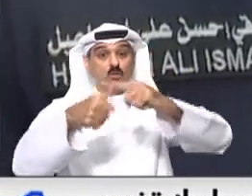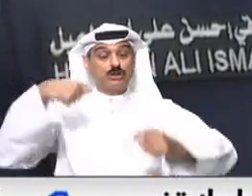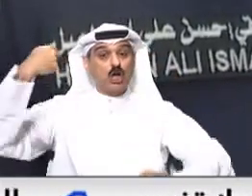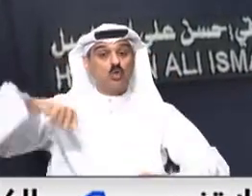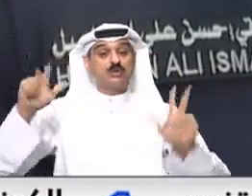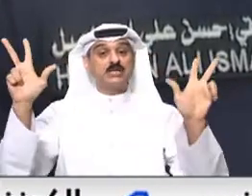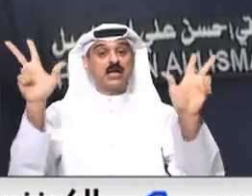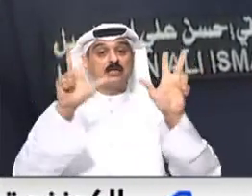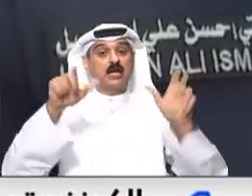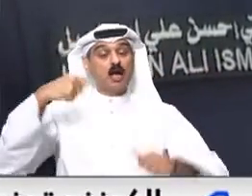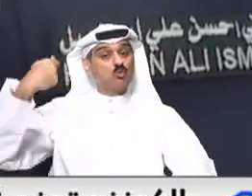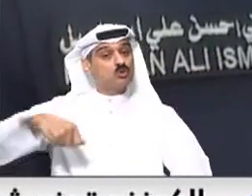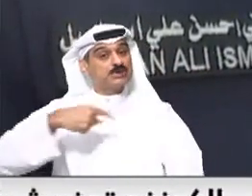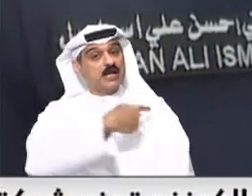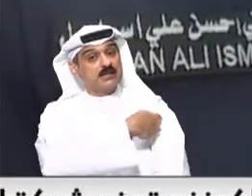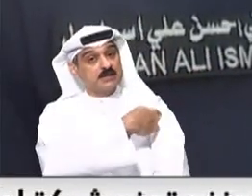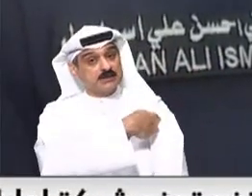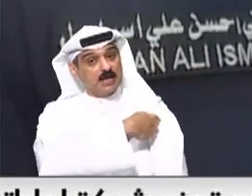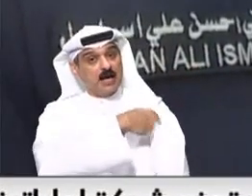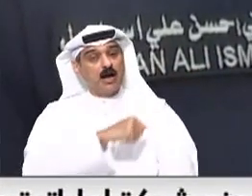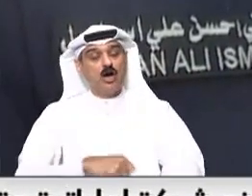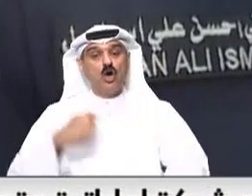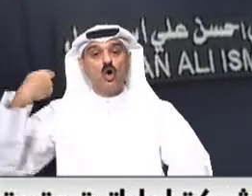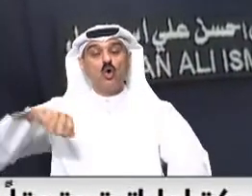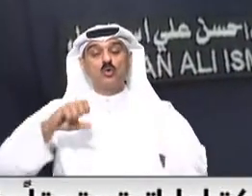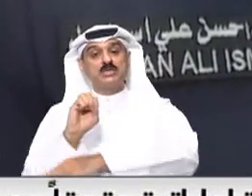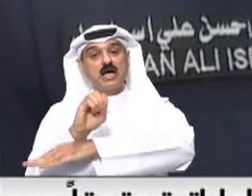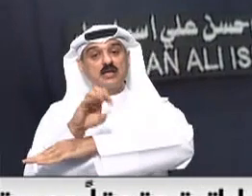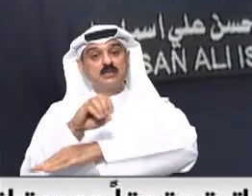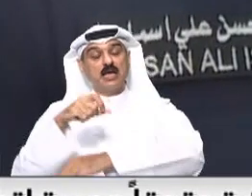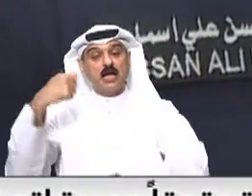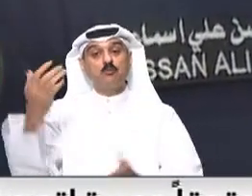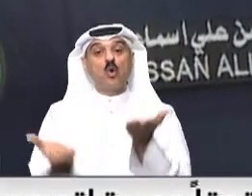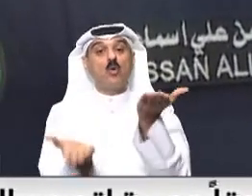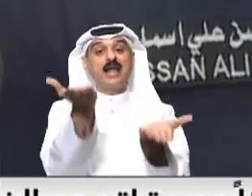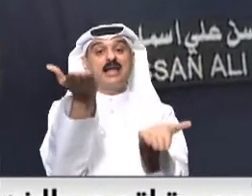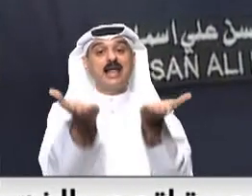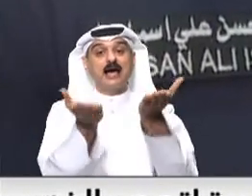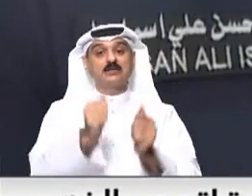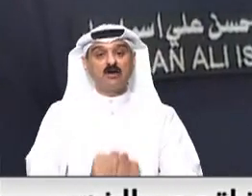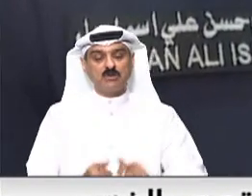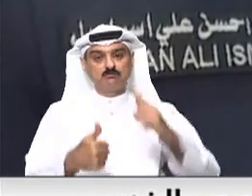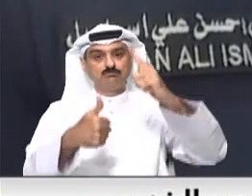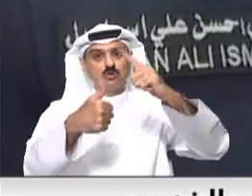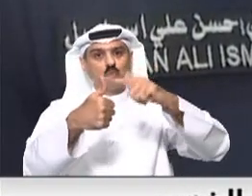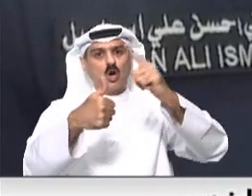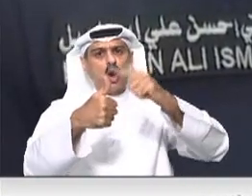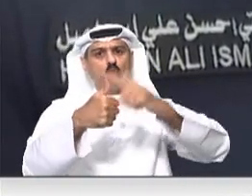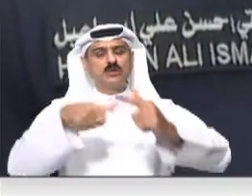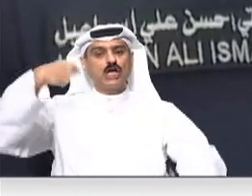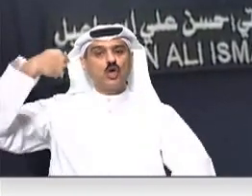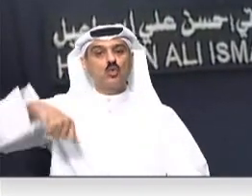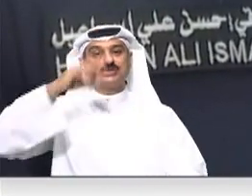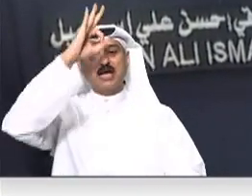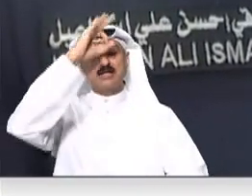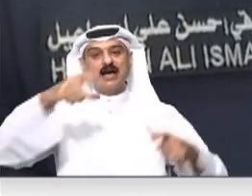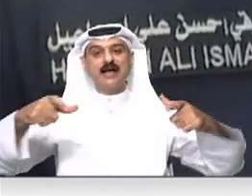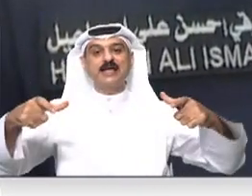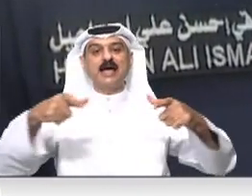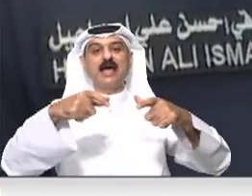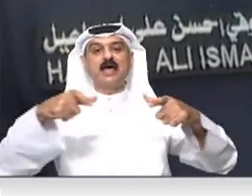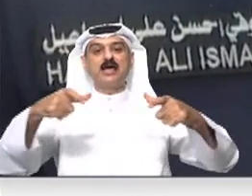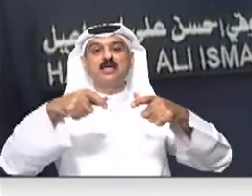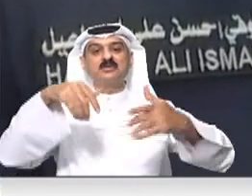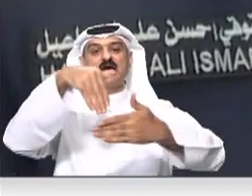وزارة الصحة، وزارة التربية، وزارة العدل، وأخص بالشكر صراحة إدارة شؤون الانتخابات على المجهود